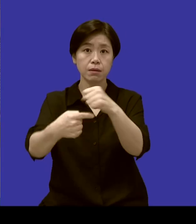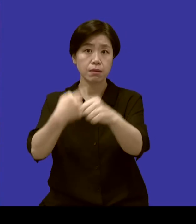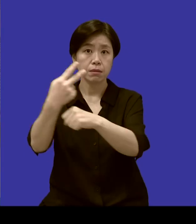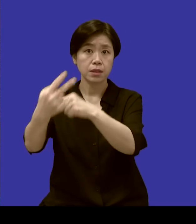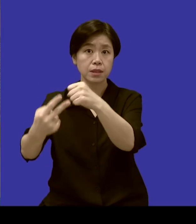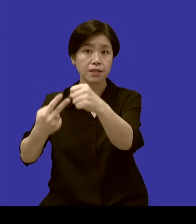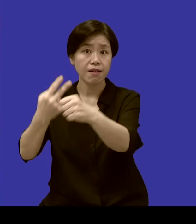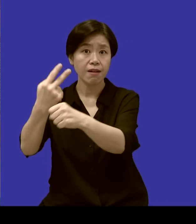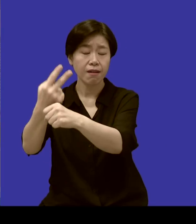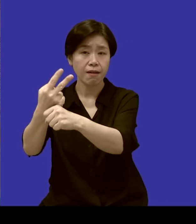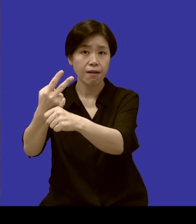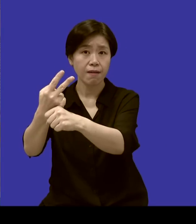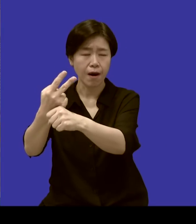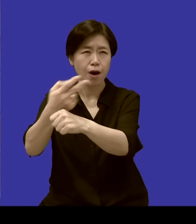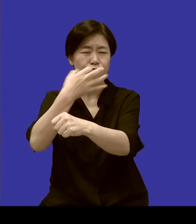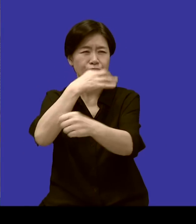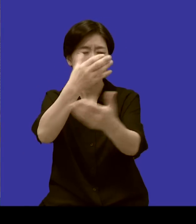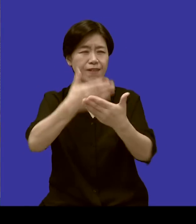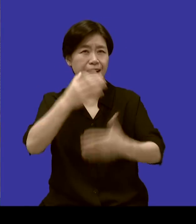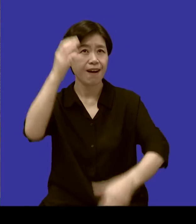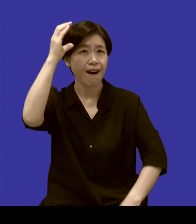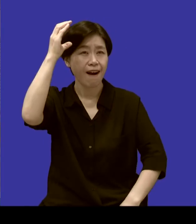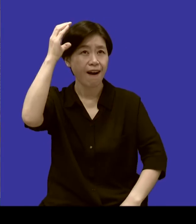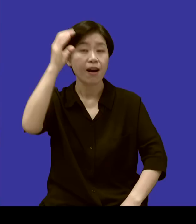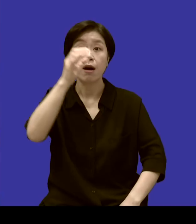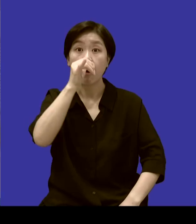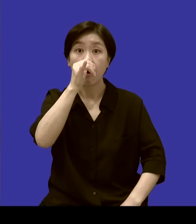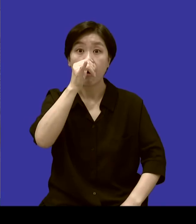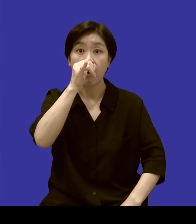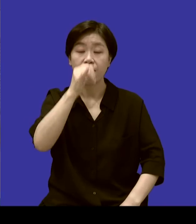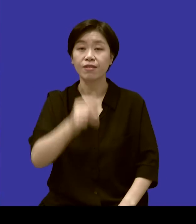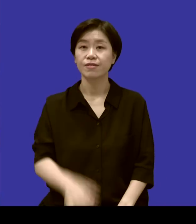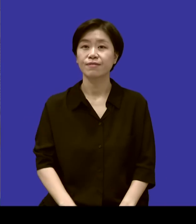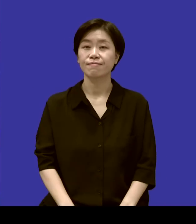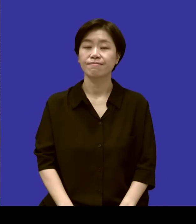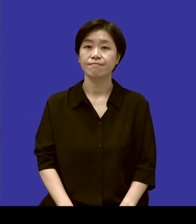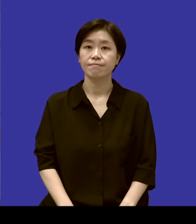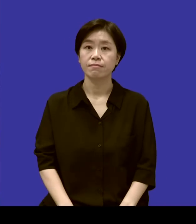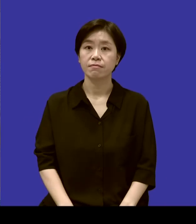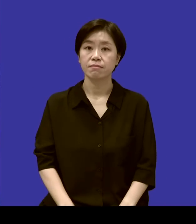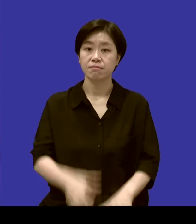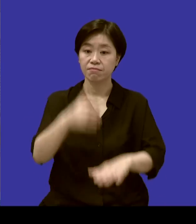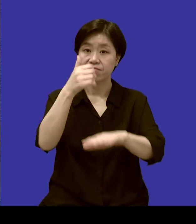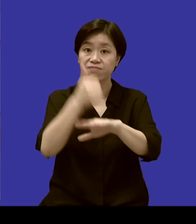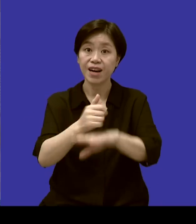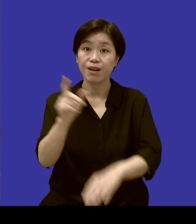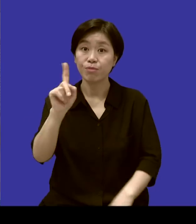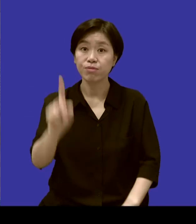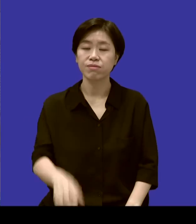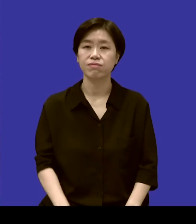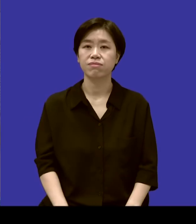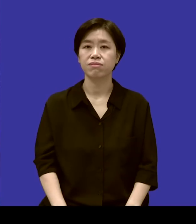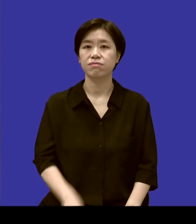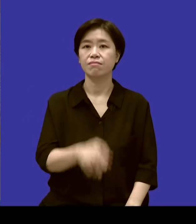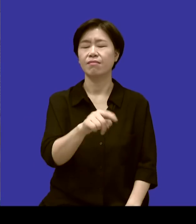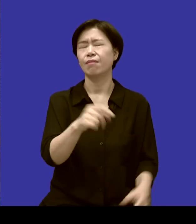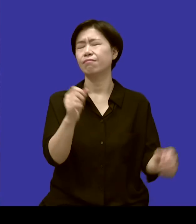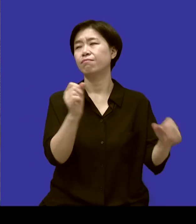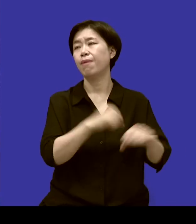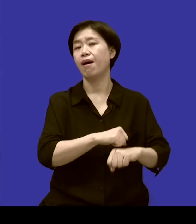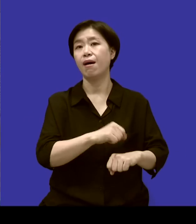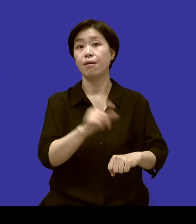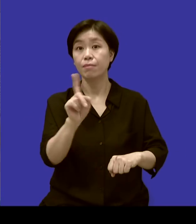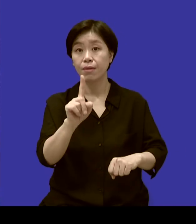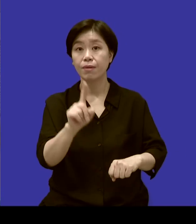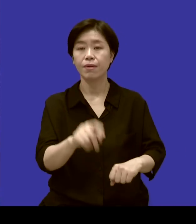너무나도 큰 수혜를 받고 나는 너무 부자가 될 거야. 이런 걸 나는 기다리고 있었는데 네네. 누가 어느 분이 그걸 다 돈을